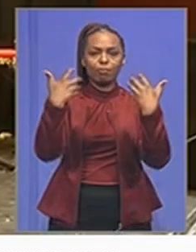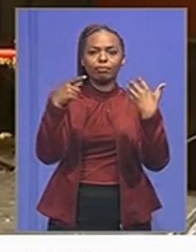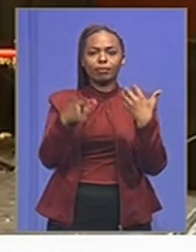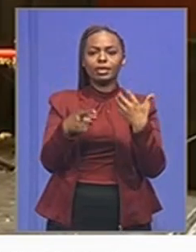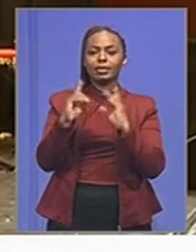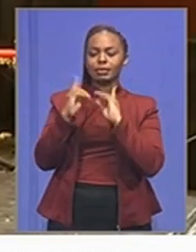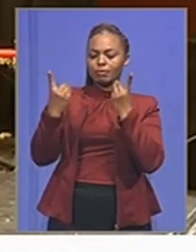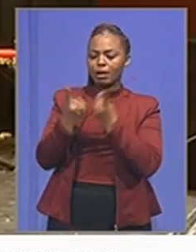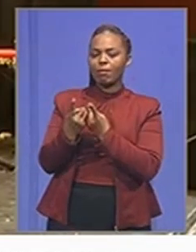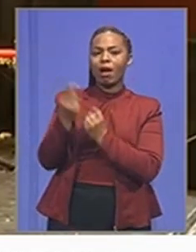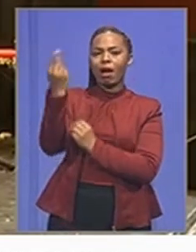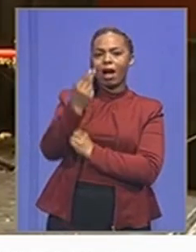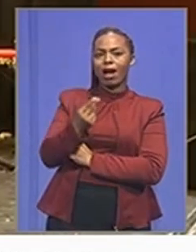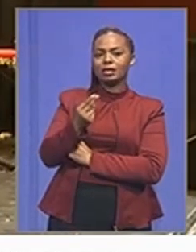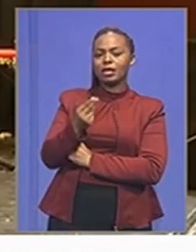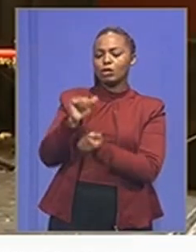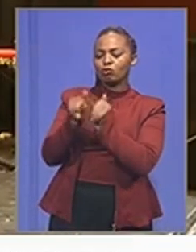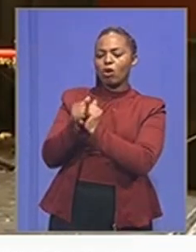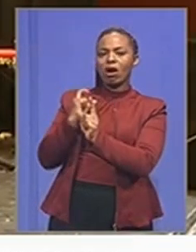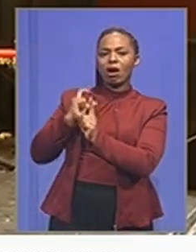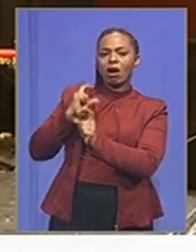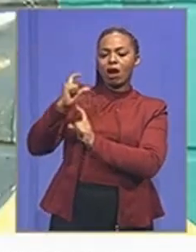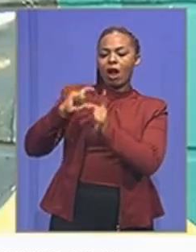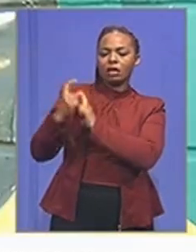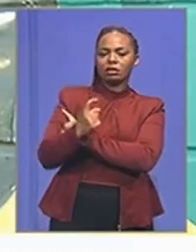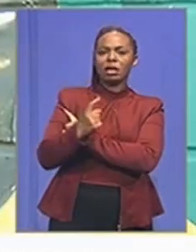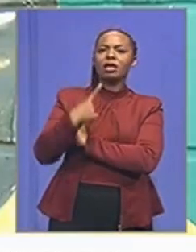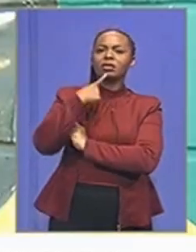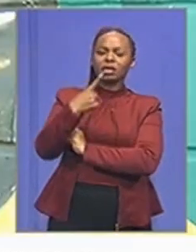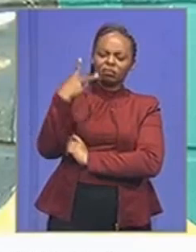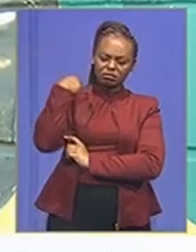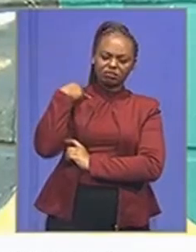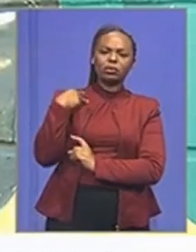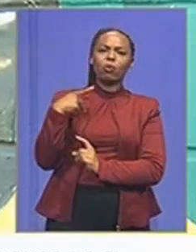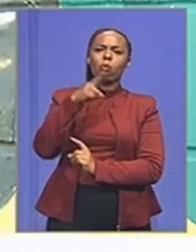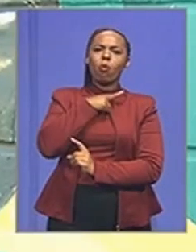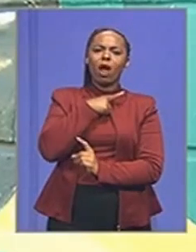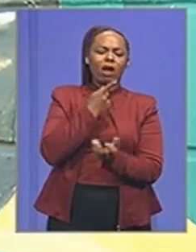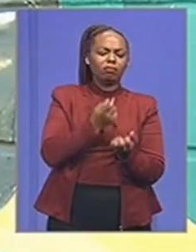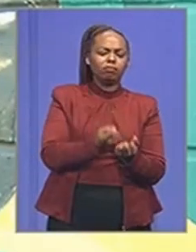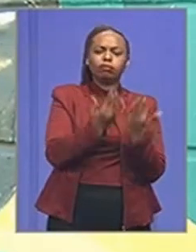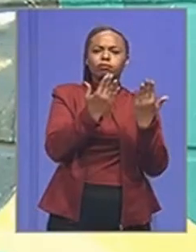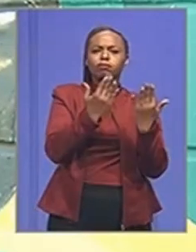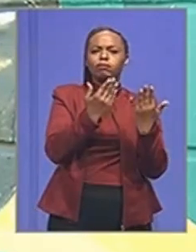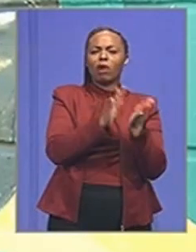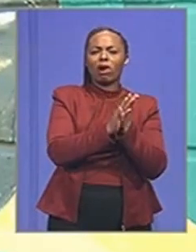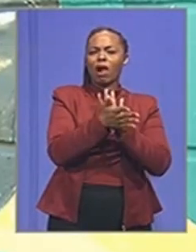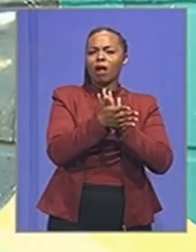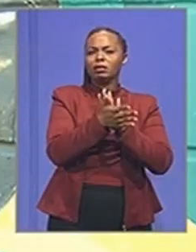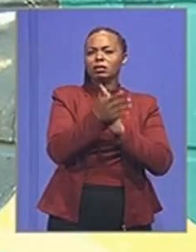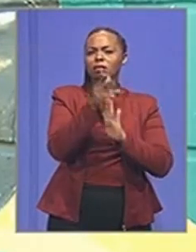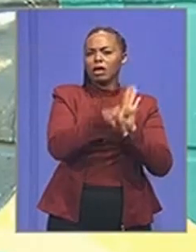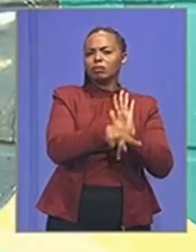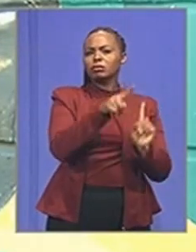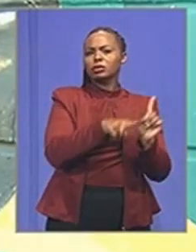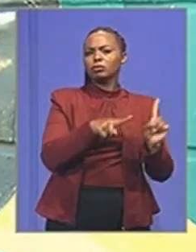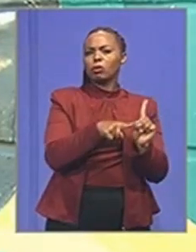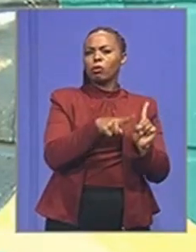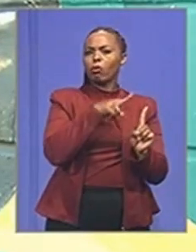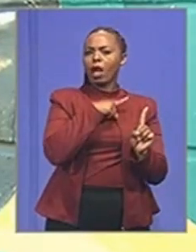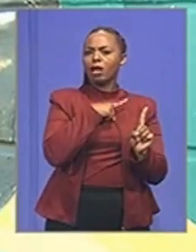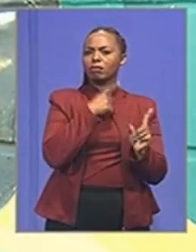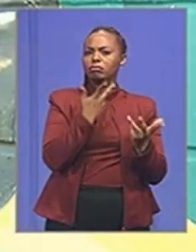boditšhabatšhaba ba tšhošitšwe ke masetlapelo a. Actually, it challenges us all. Maybe as people in the creative space,